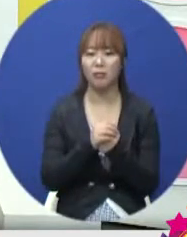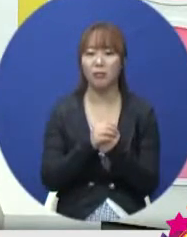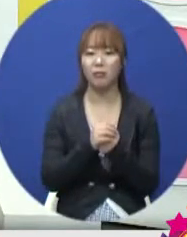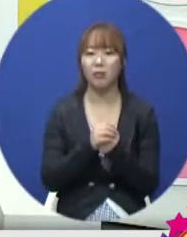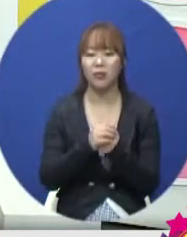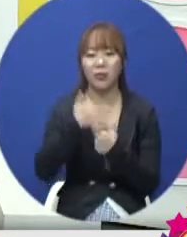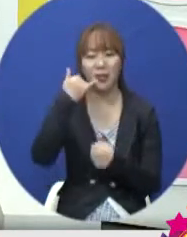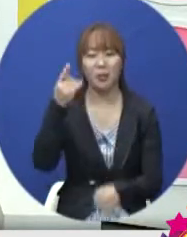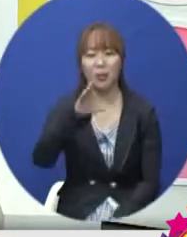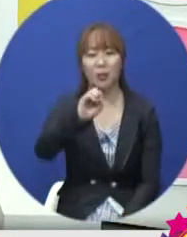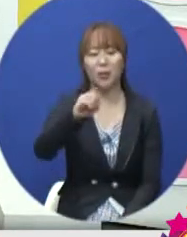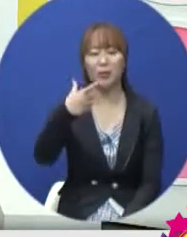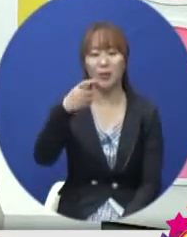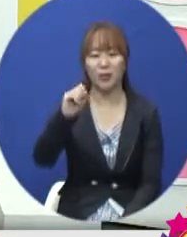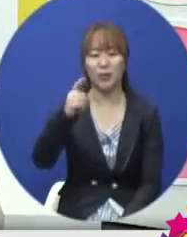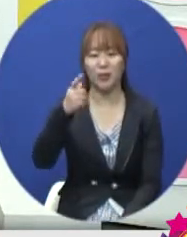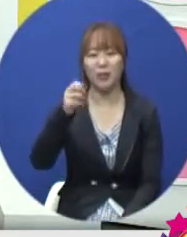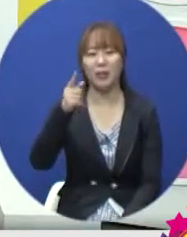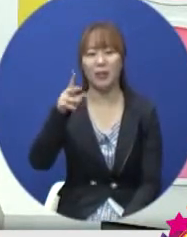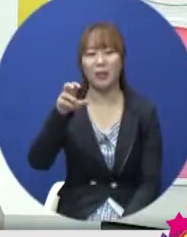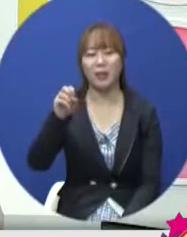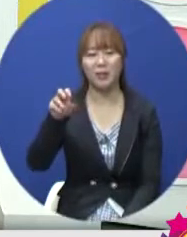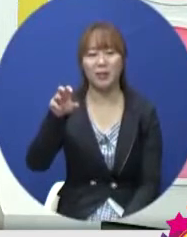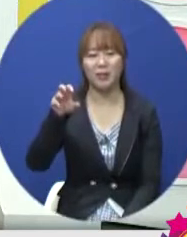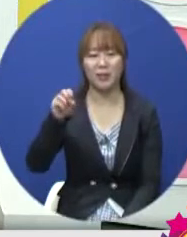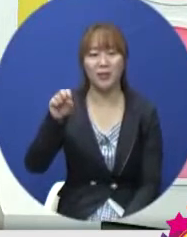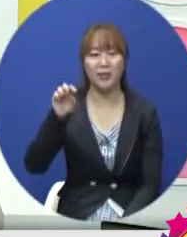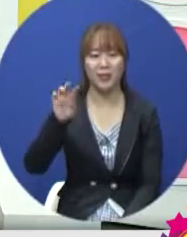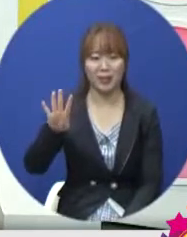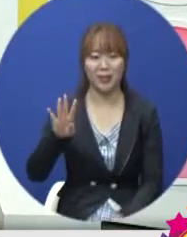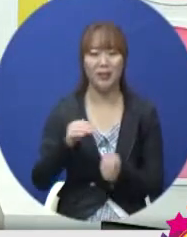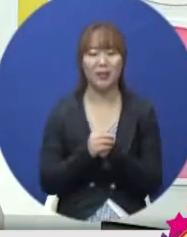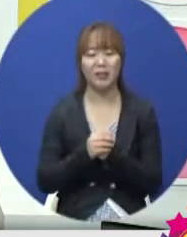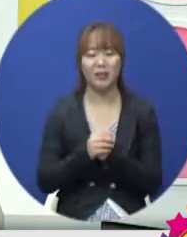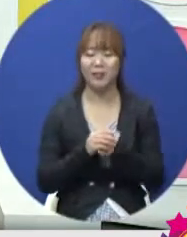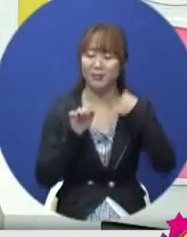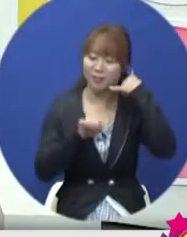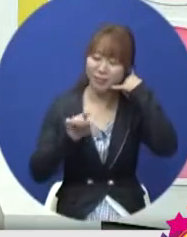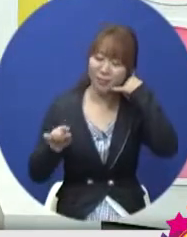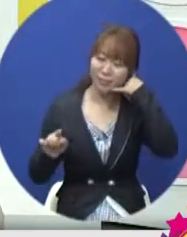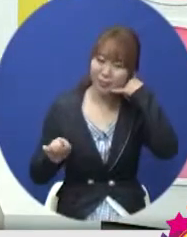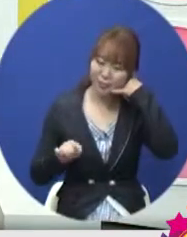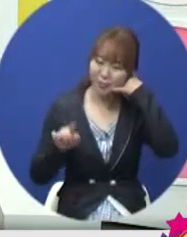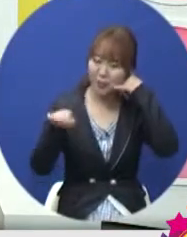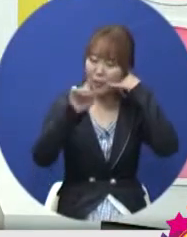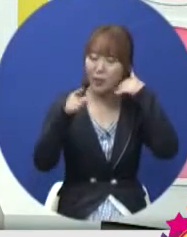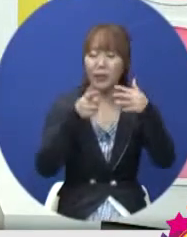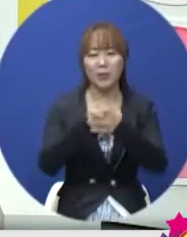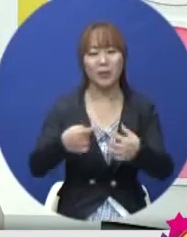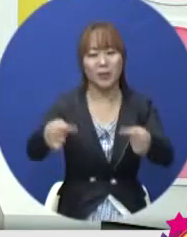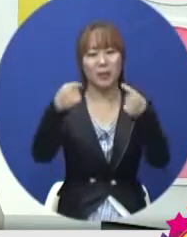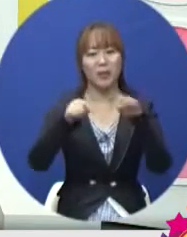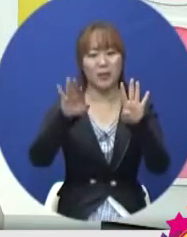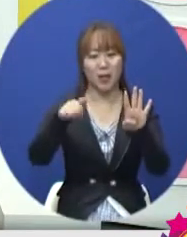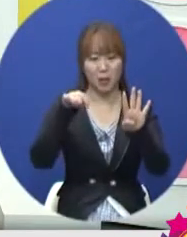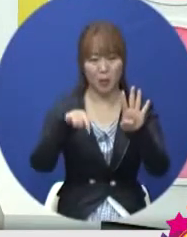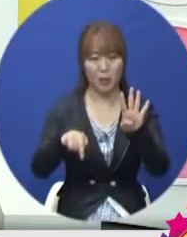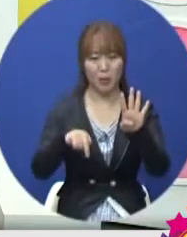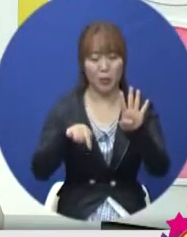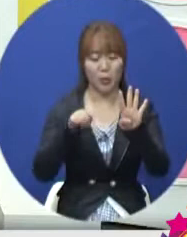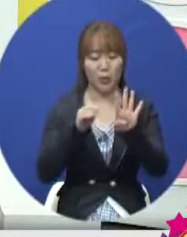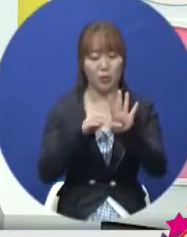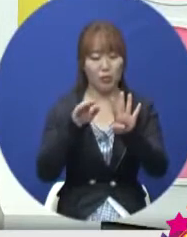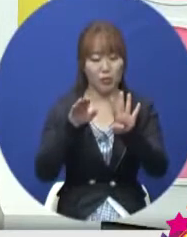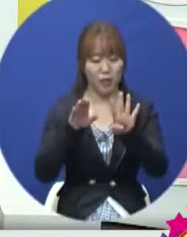ARS 608에 060-608에 1004 눌러주시고 퀴즈 참여는 4번입니다. 네.